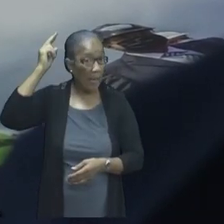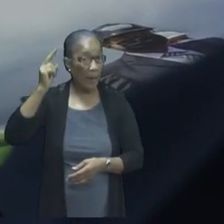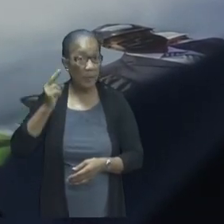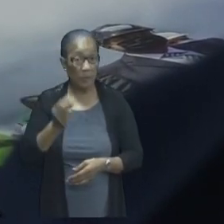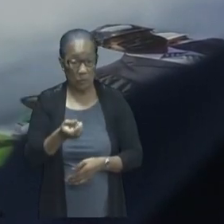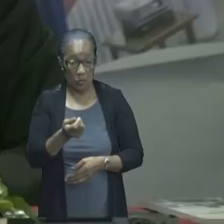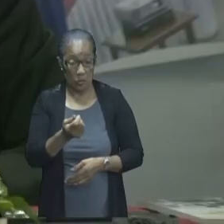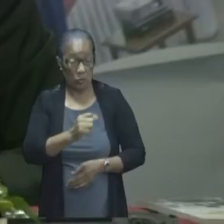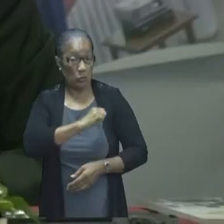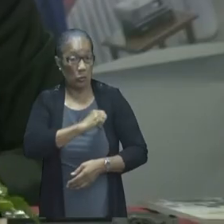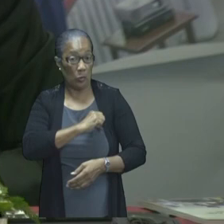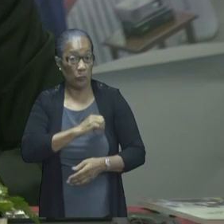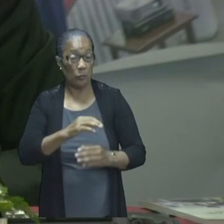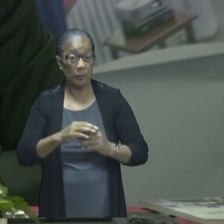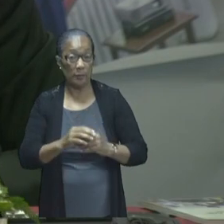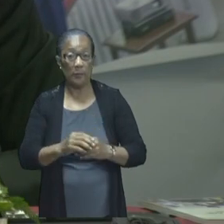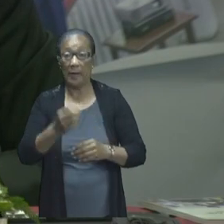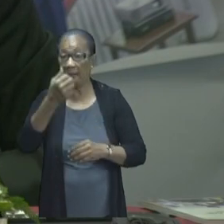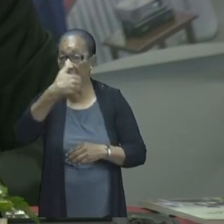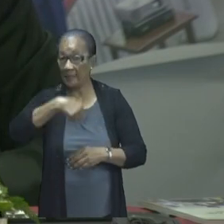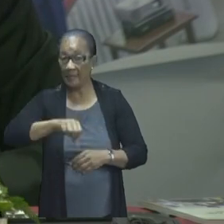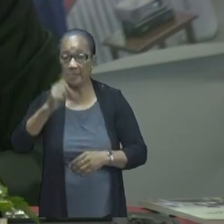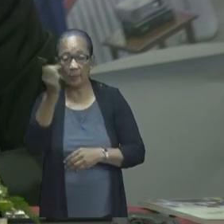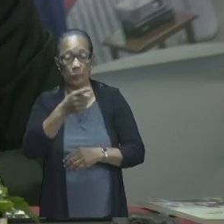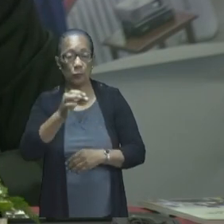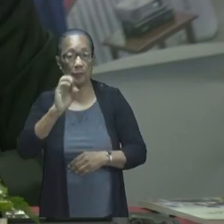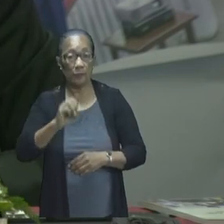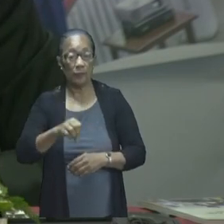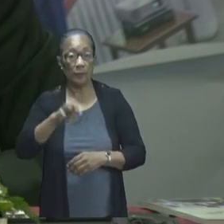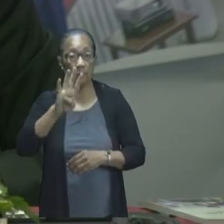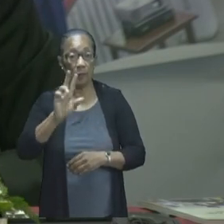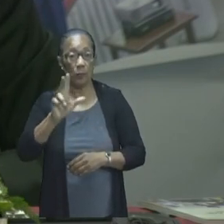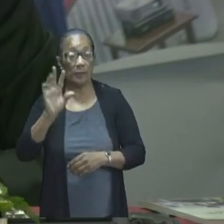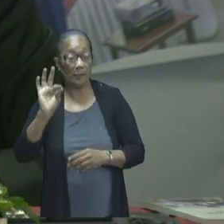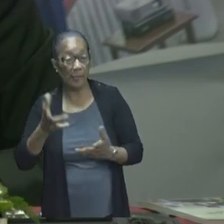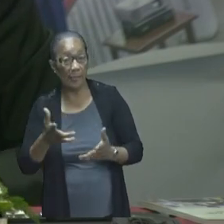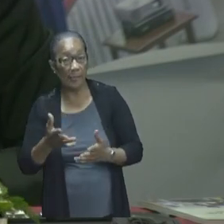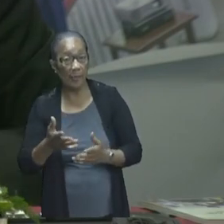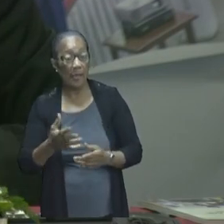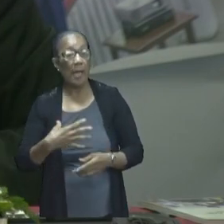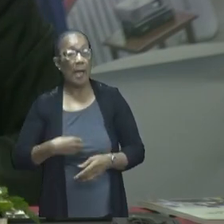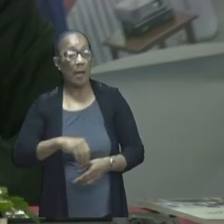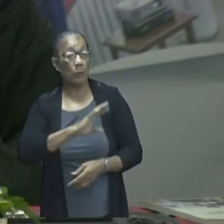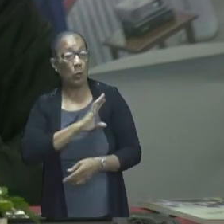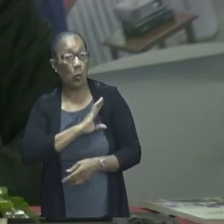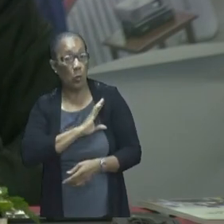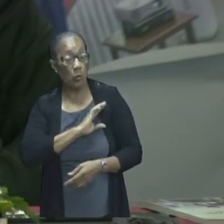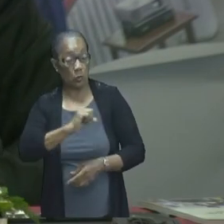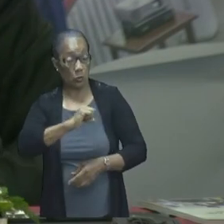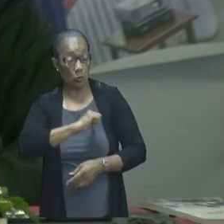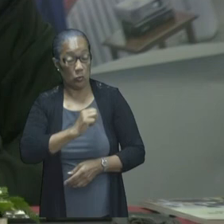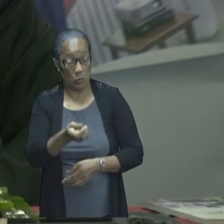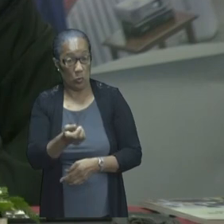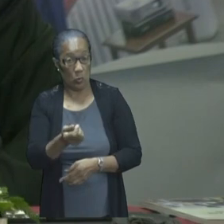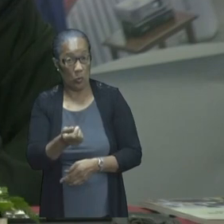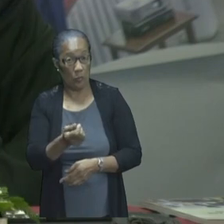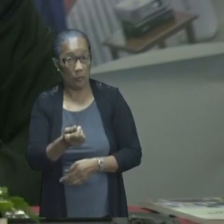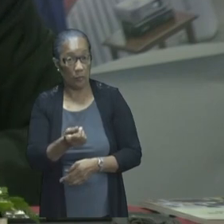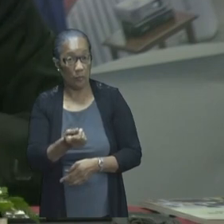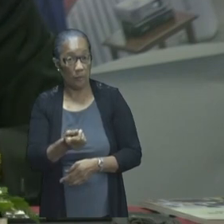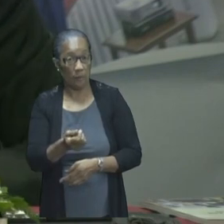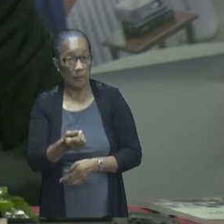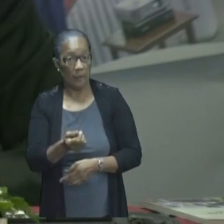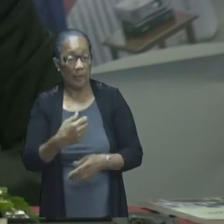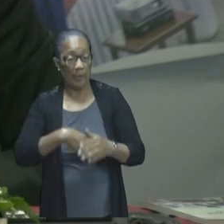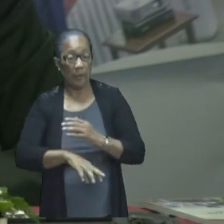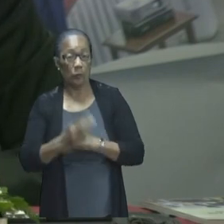zijn dan 60% van je bbp en water en schoot positie in 2000 de